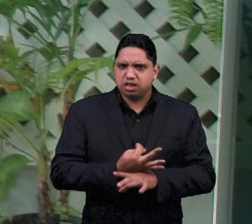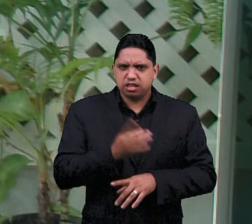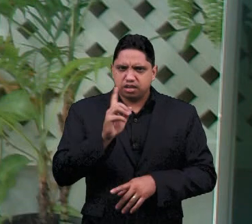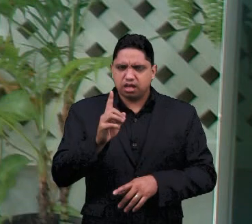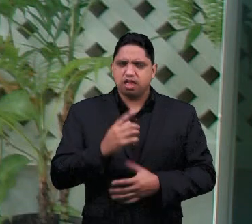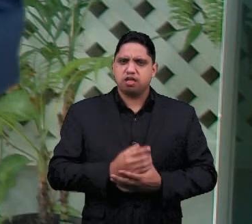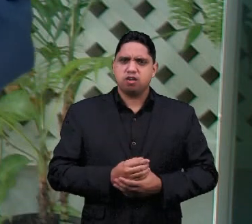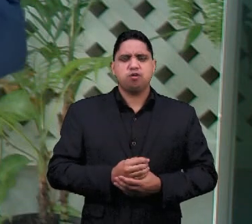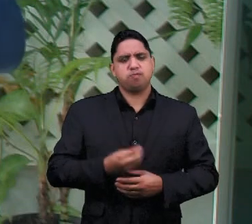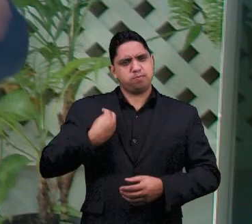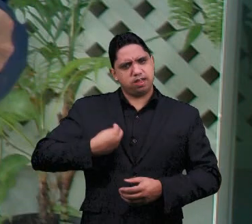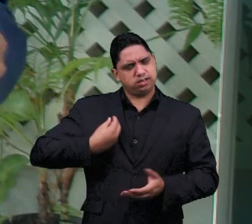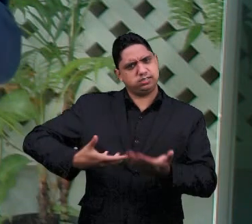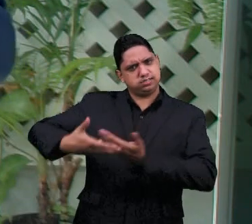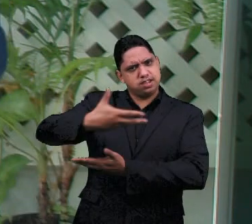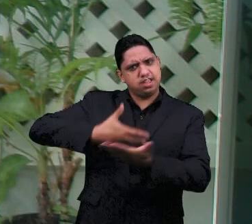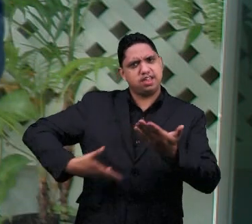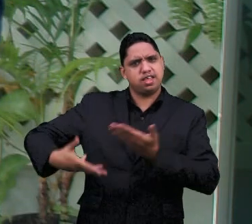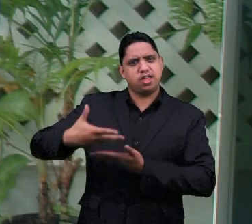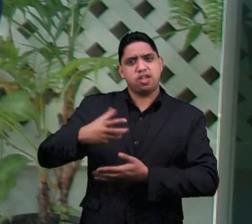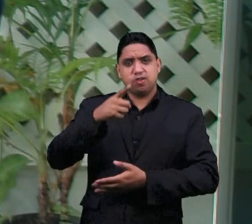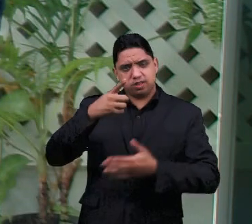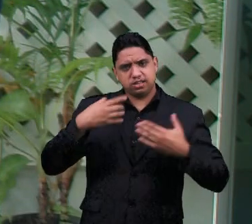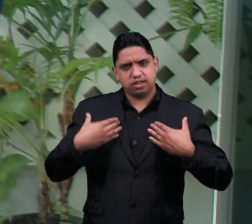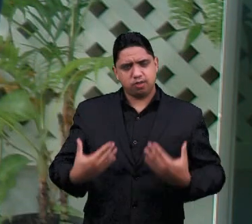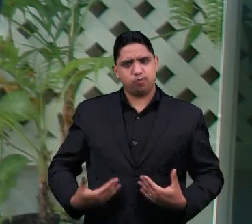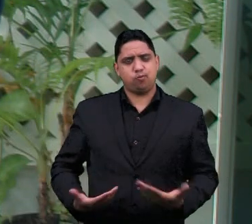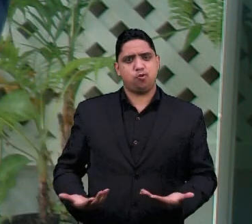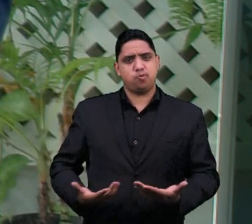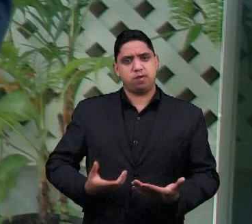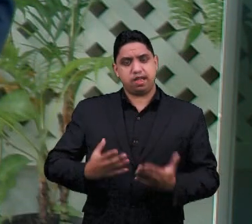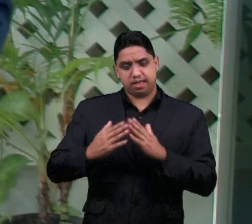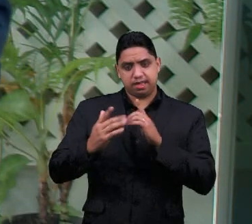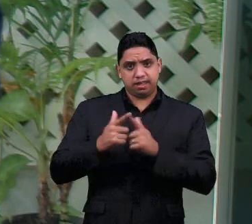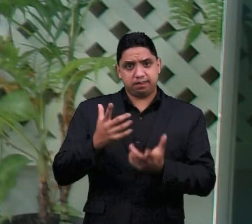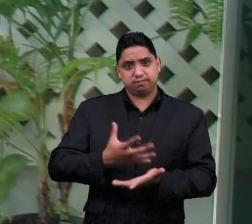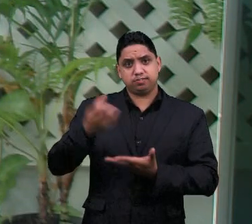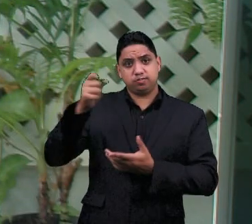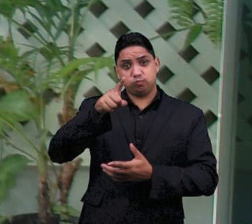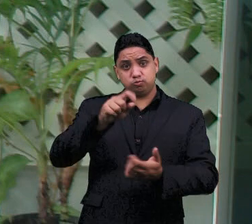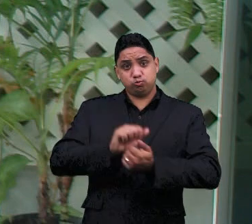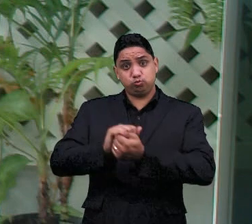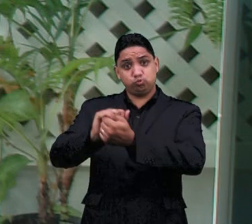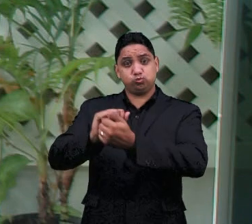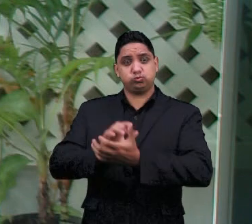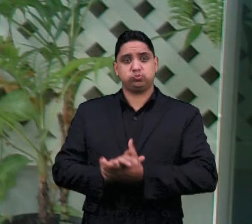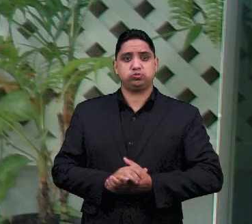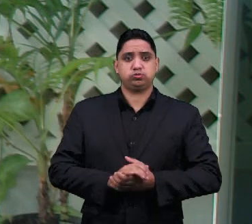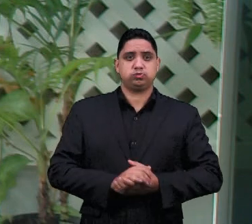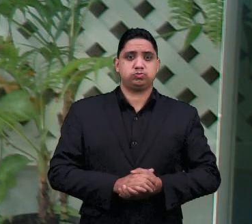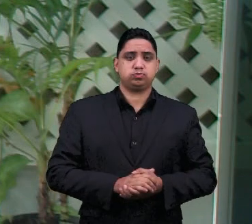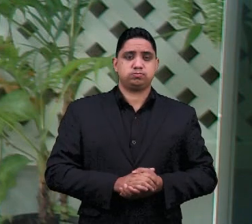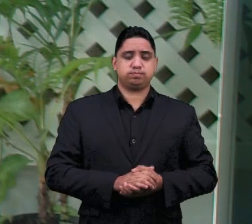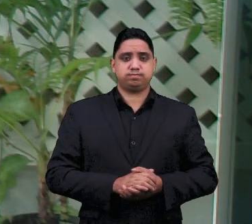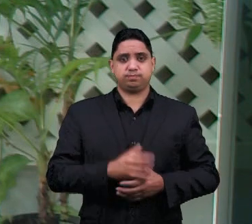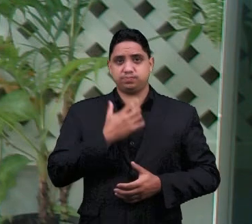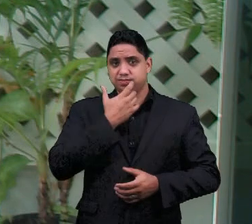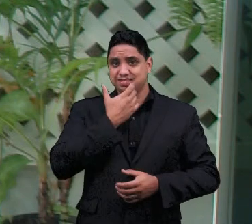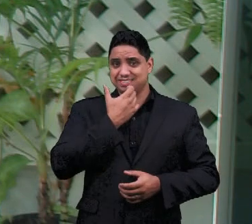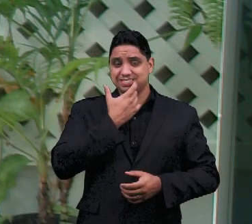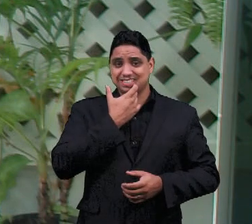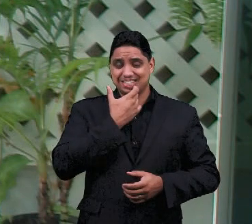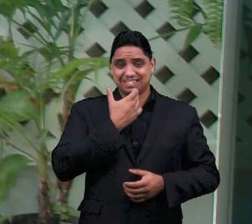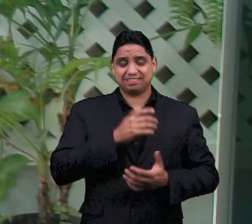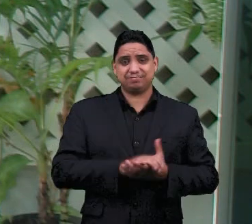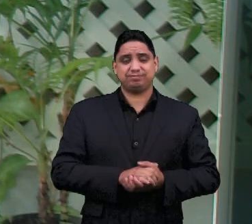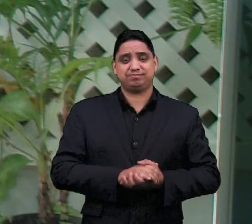résistait et qui aujourd'hui a commencé à participer, ne résistez pas. Participez avec l'Église. Vous êtes corps. L'Église va partir